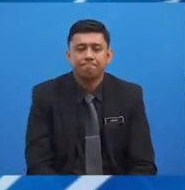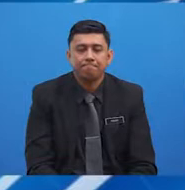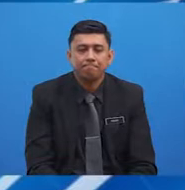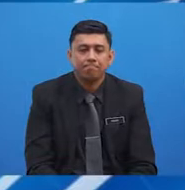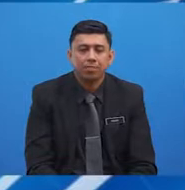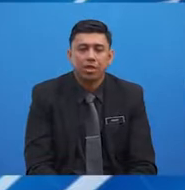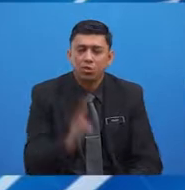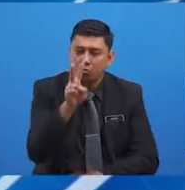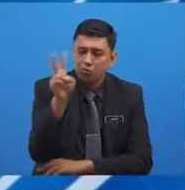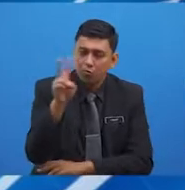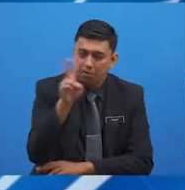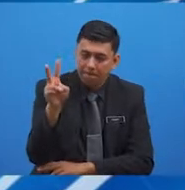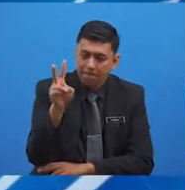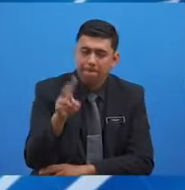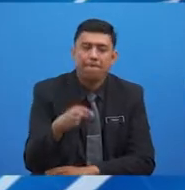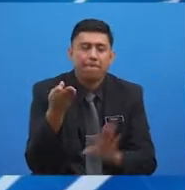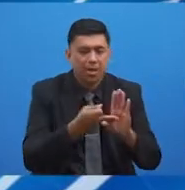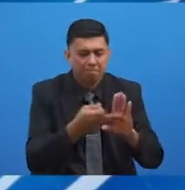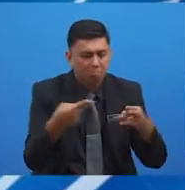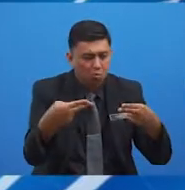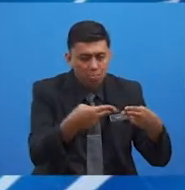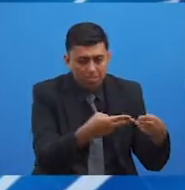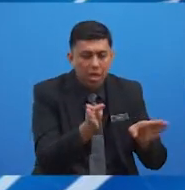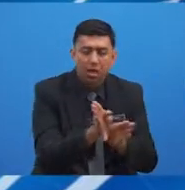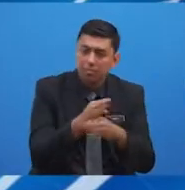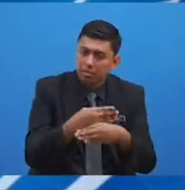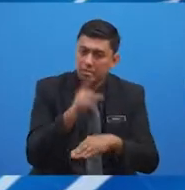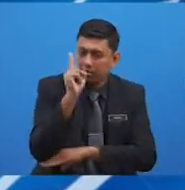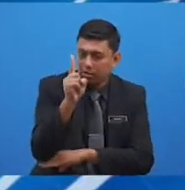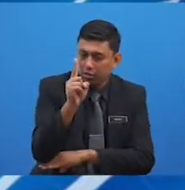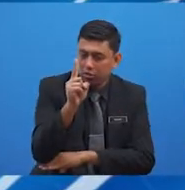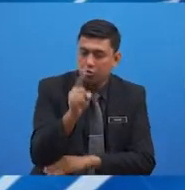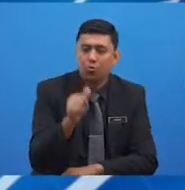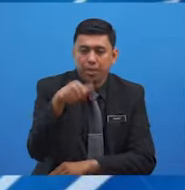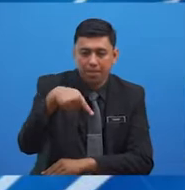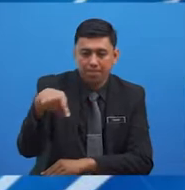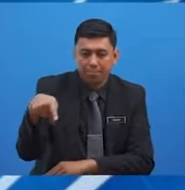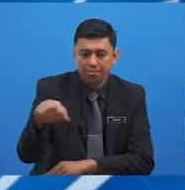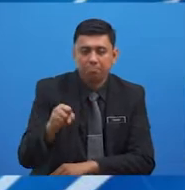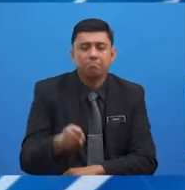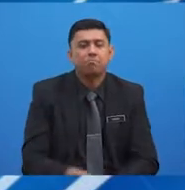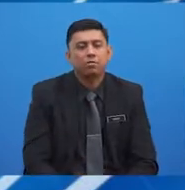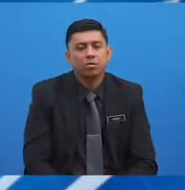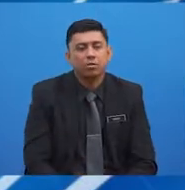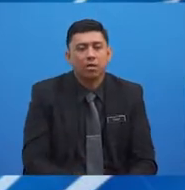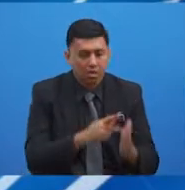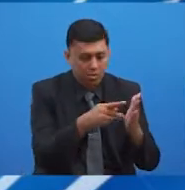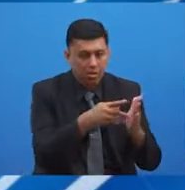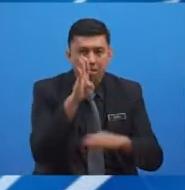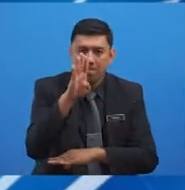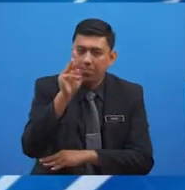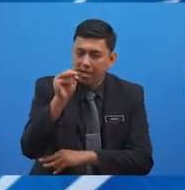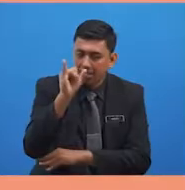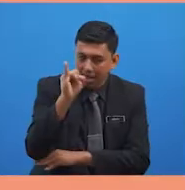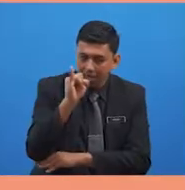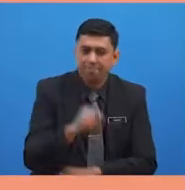Kedua-dua fail ini akan dihubungkan membentuk satu aplikasi web, iaitu kalkulator